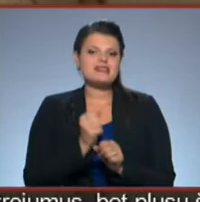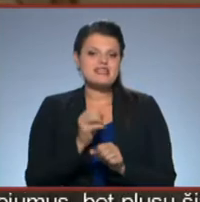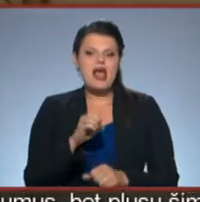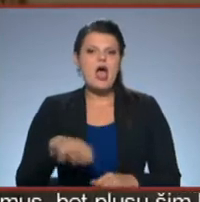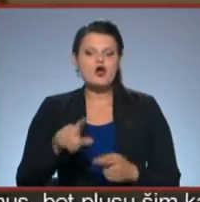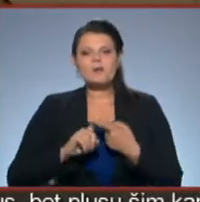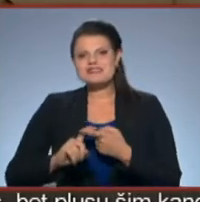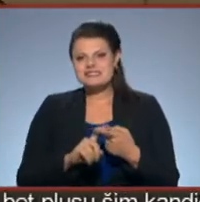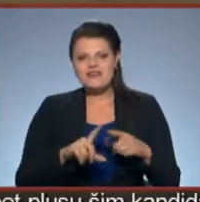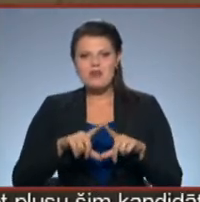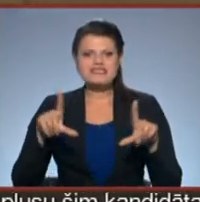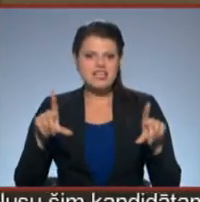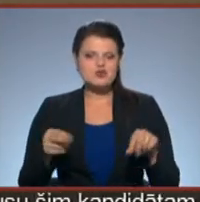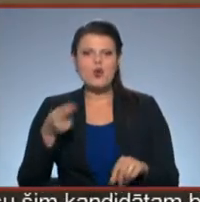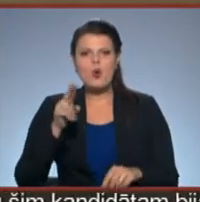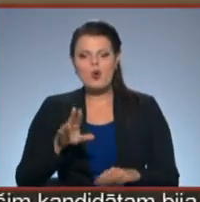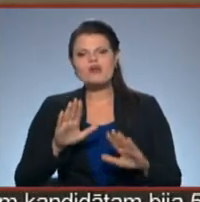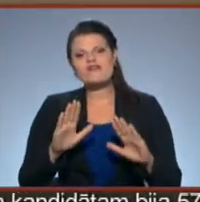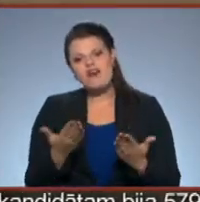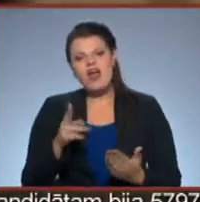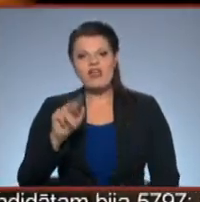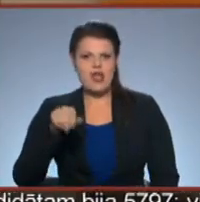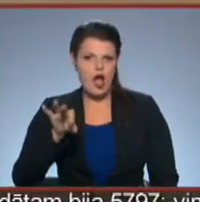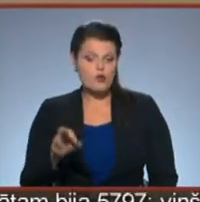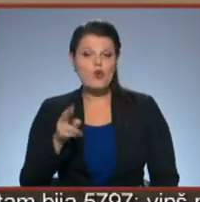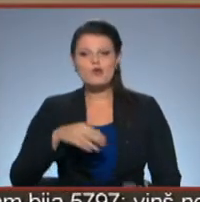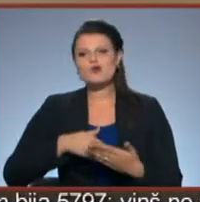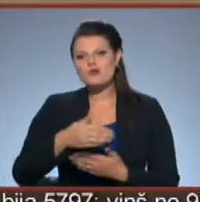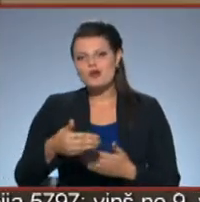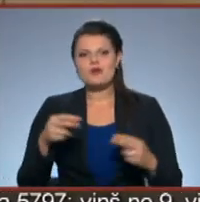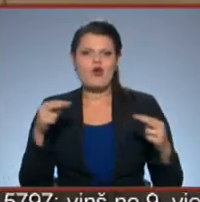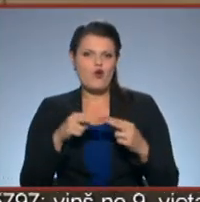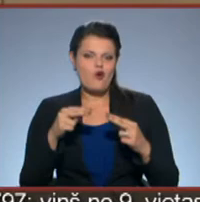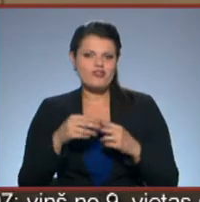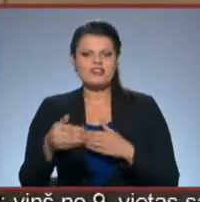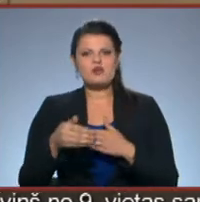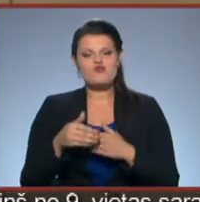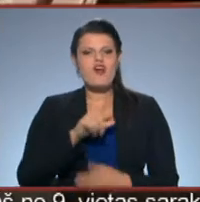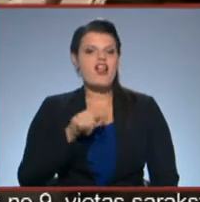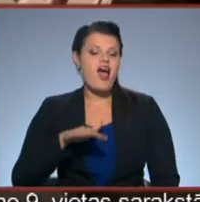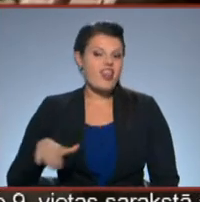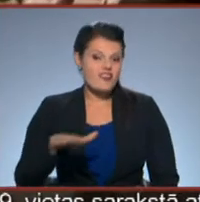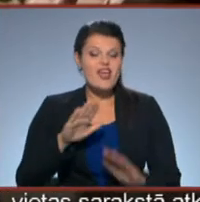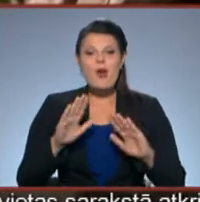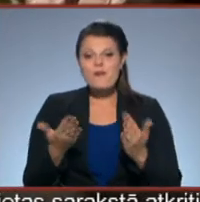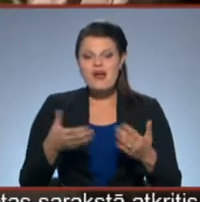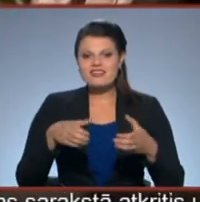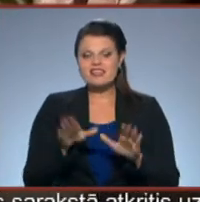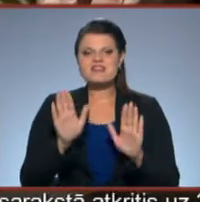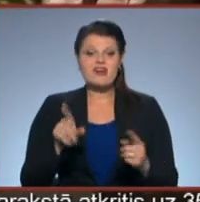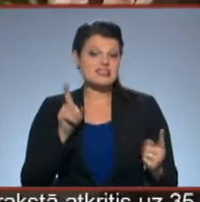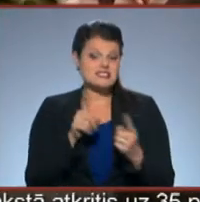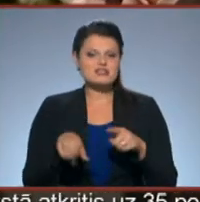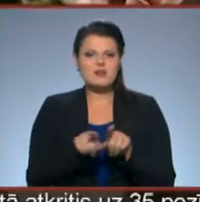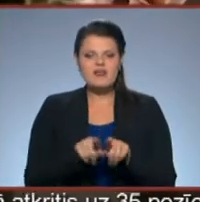Eiropas Savienības institūcijās vai NATO, un arī turpina uzturēt ciešu saikni ar Latviju. Tomēr iecirknī var sastapt